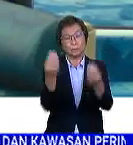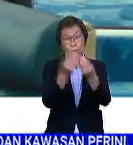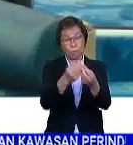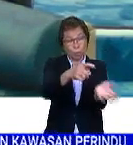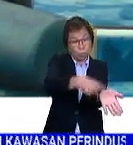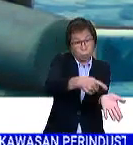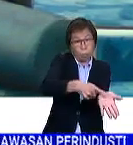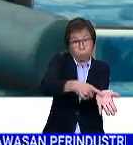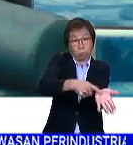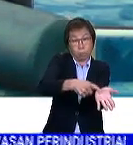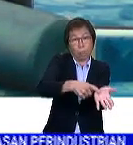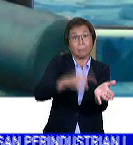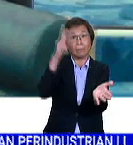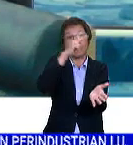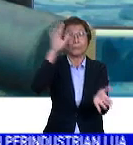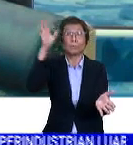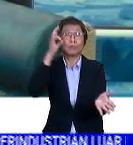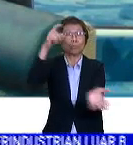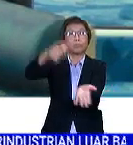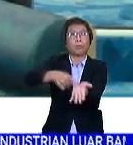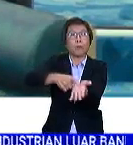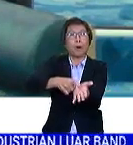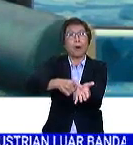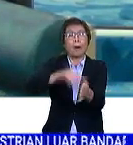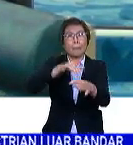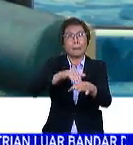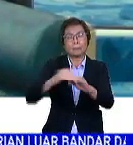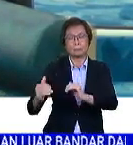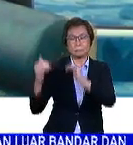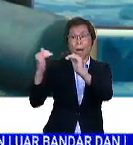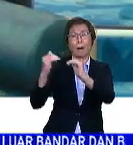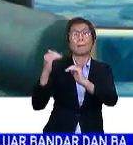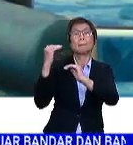hutang statutory Kerajaan Persekutuan berada pada tahap